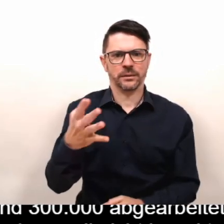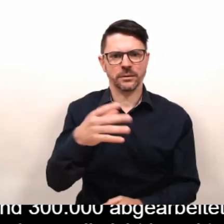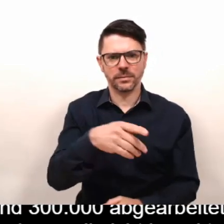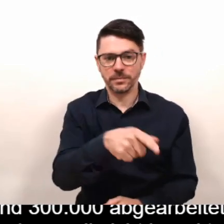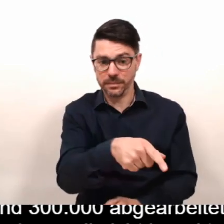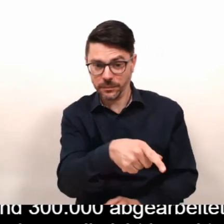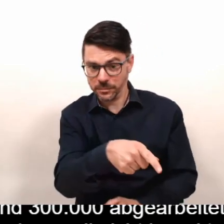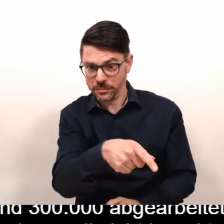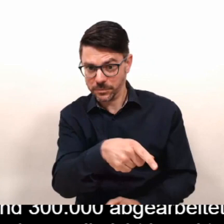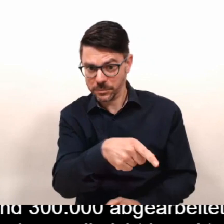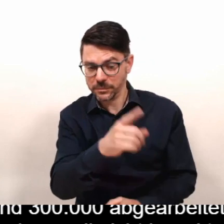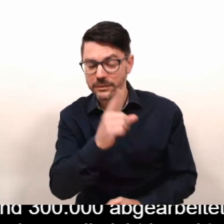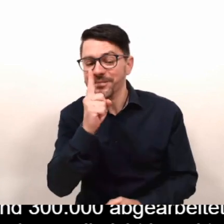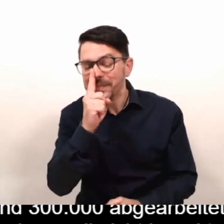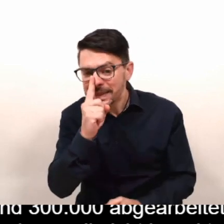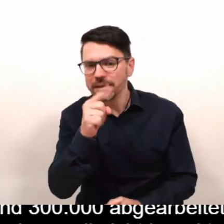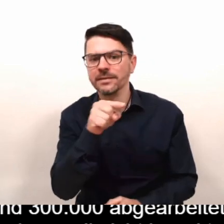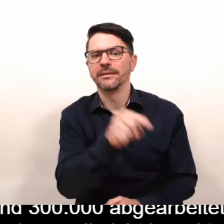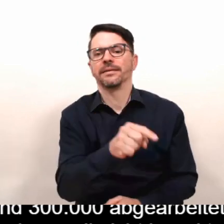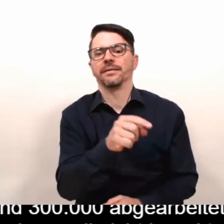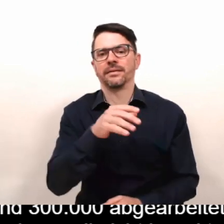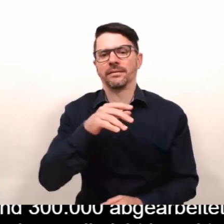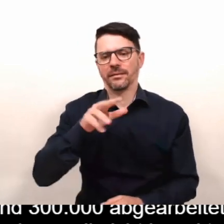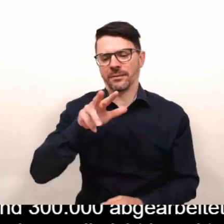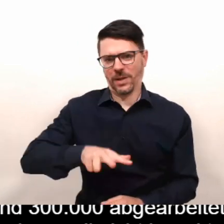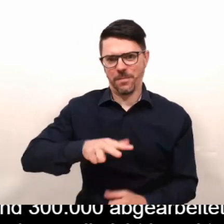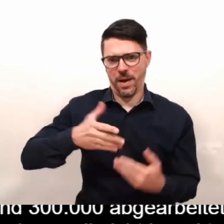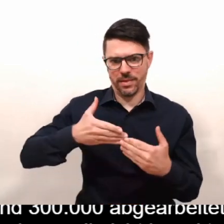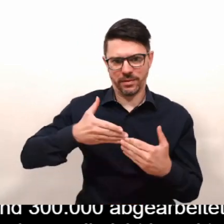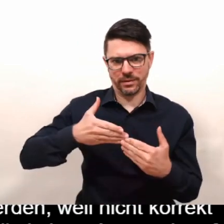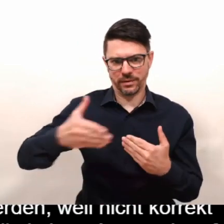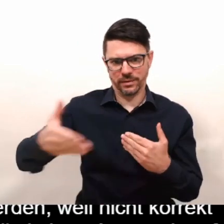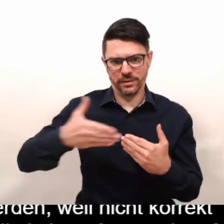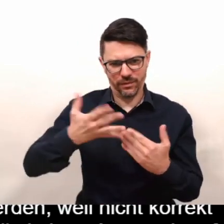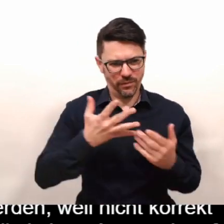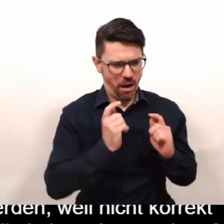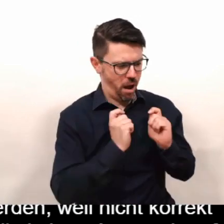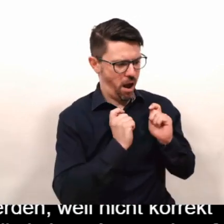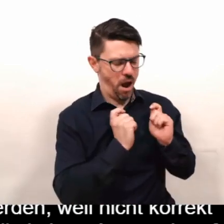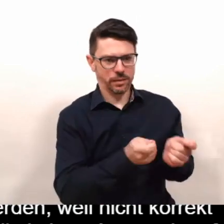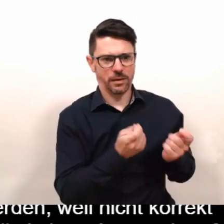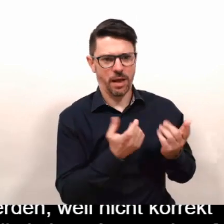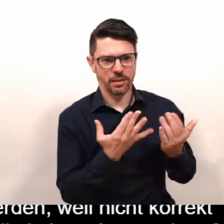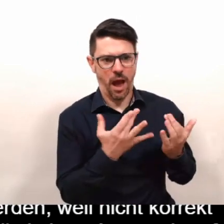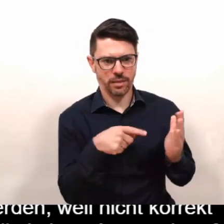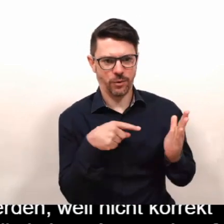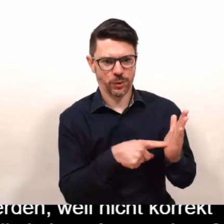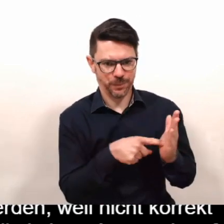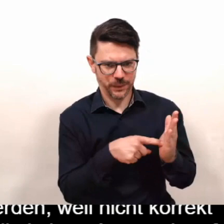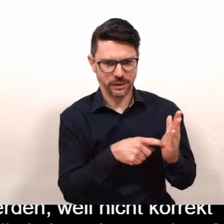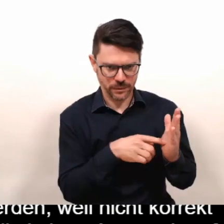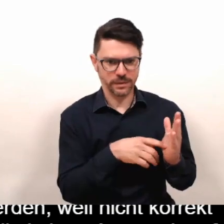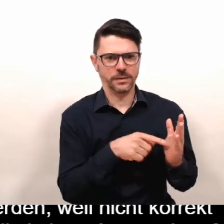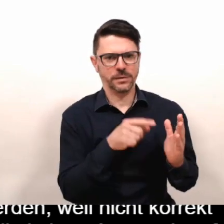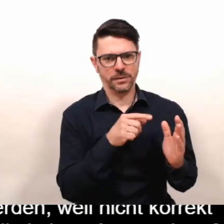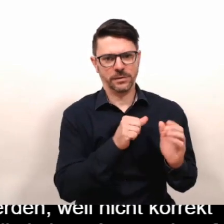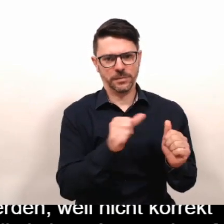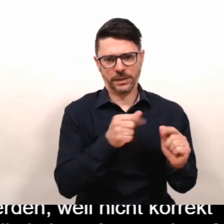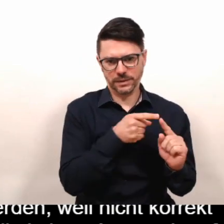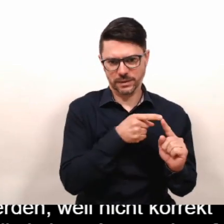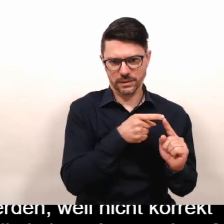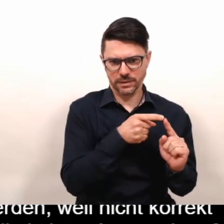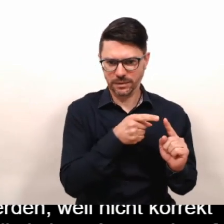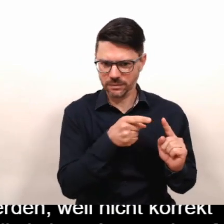Das haben einige so aufgefasst, dass jeder vom Soloselbstständigen, der gar keine eigene Firma hat, sondern vielleicht nur ein Musikinstrument